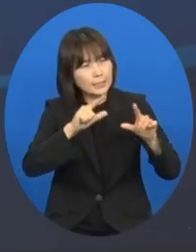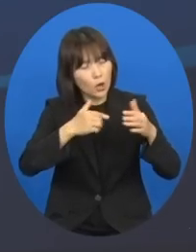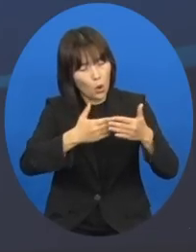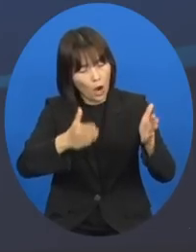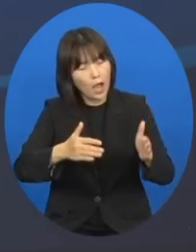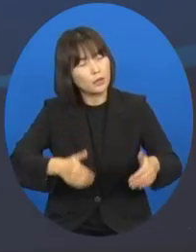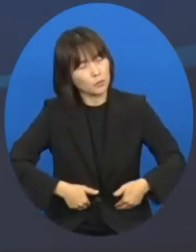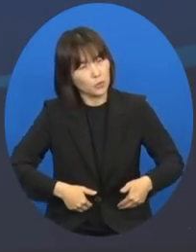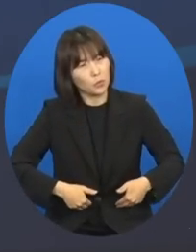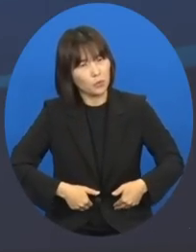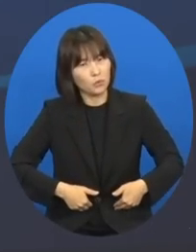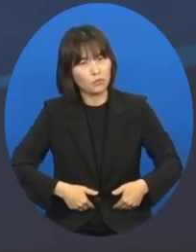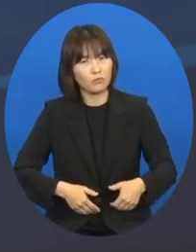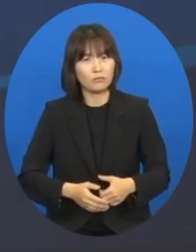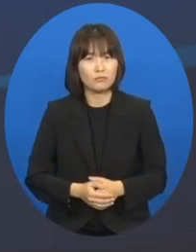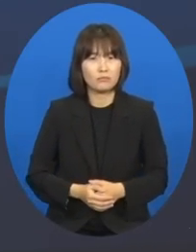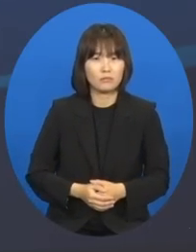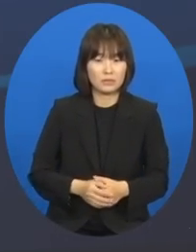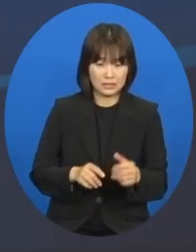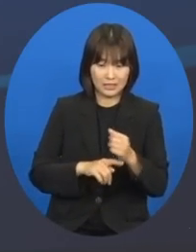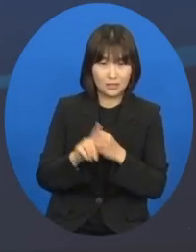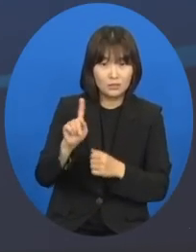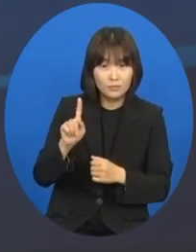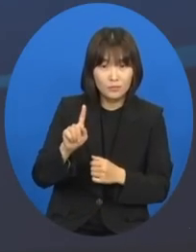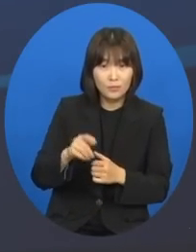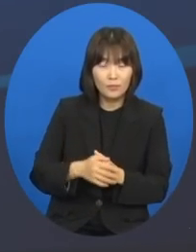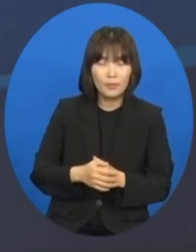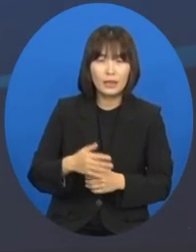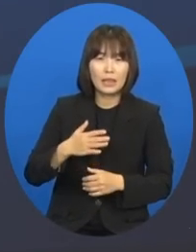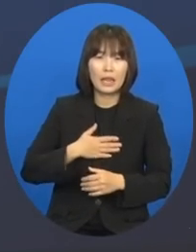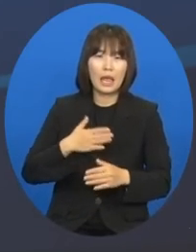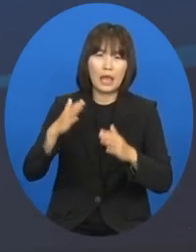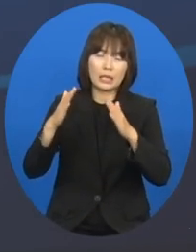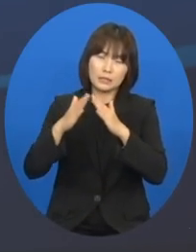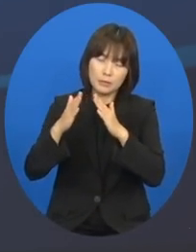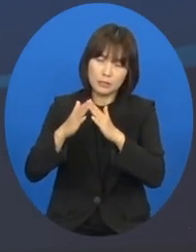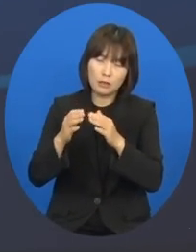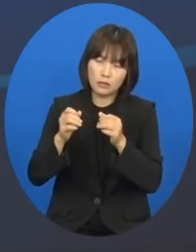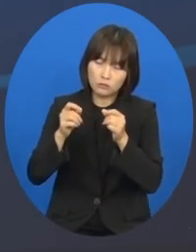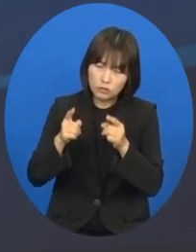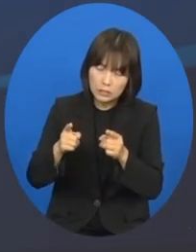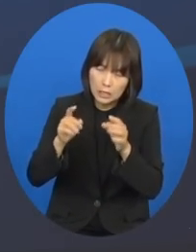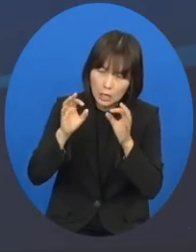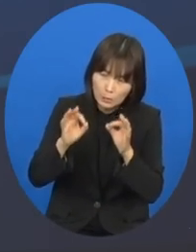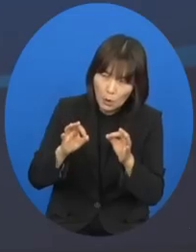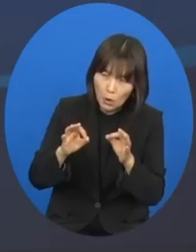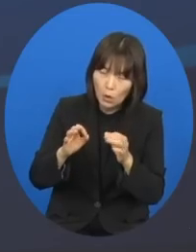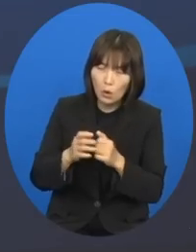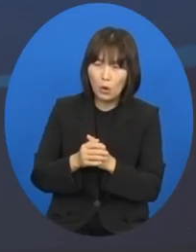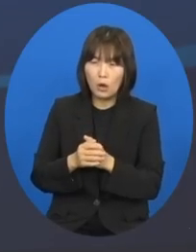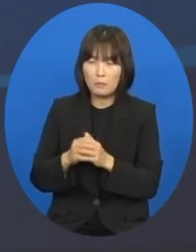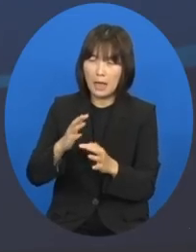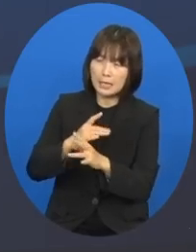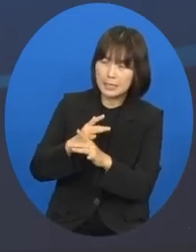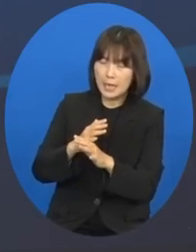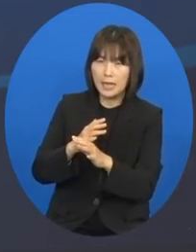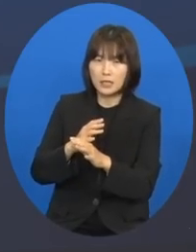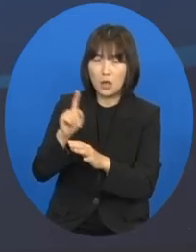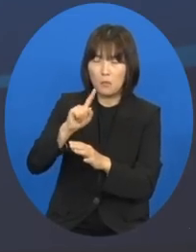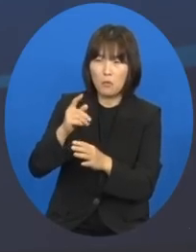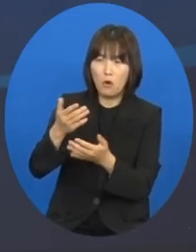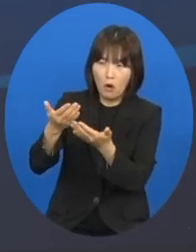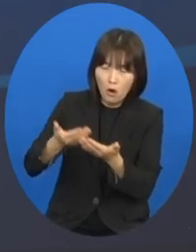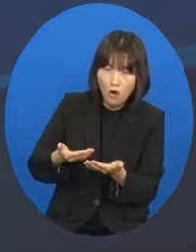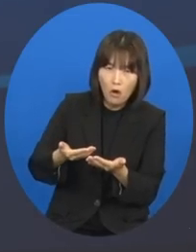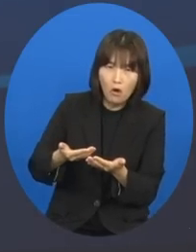얘기하더라고 이게 무슨 얘긴지 아세요 내가 집에서 기회를 누리며 뭐 애교를 부려서 타내고 그러니까 내가